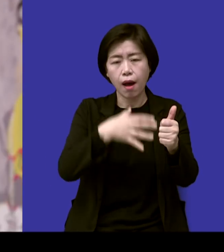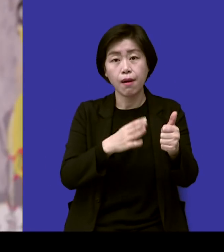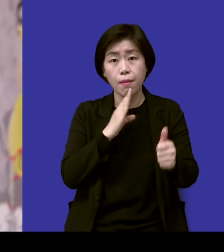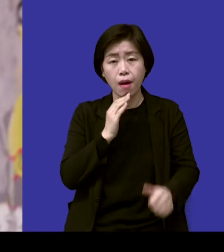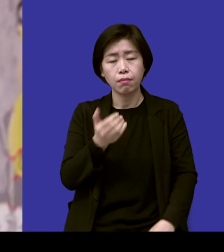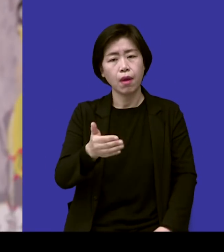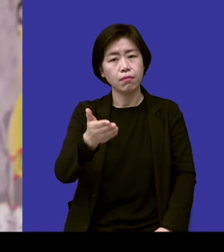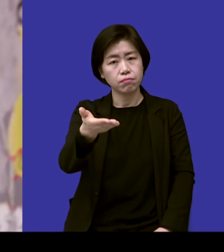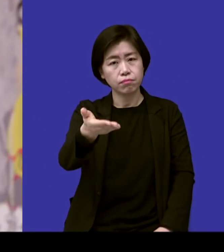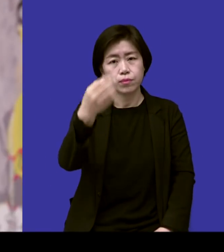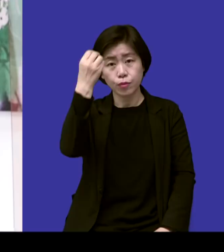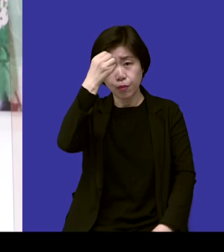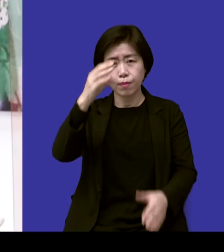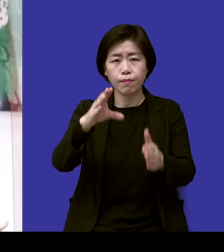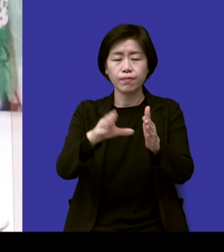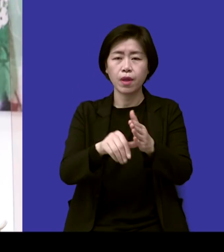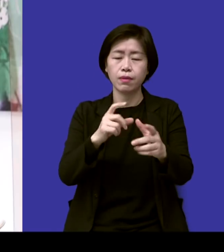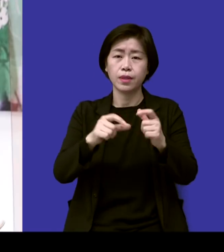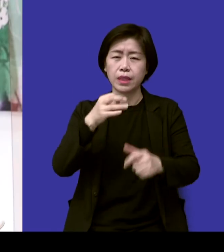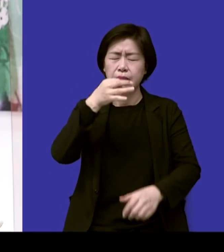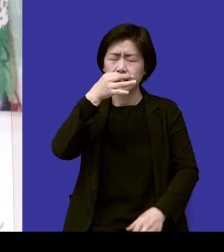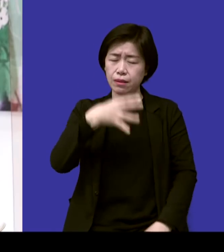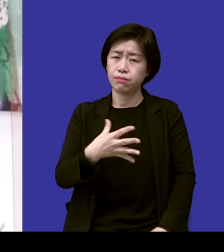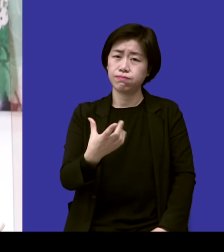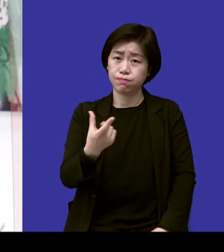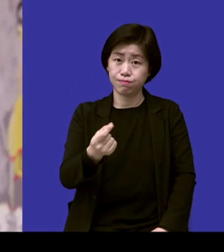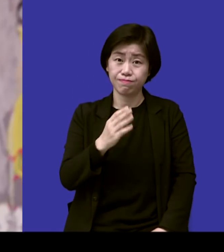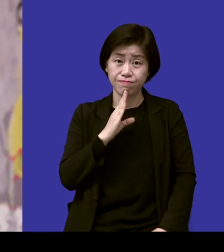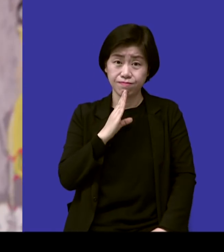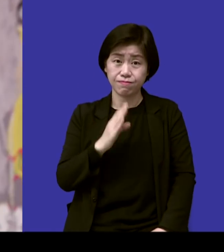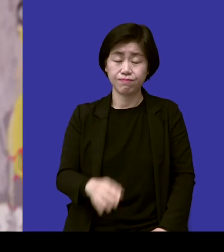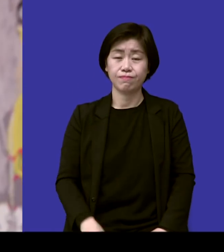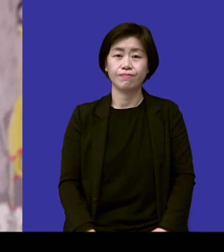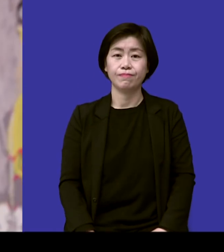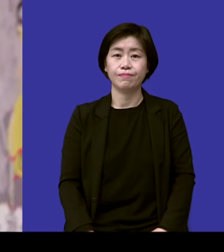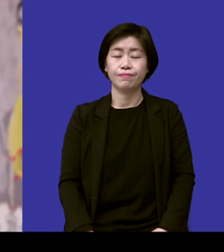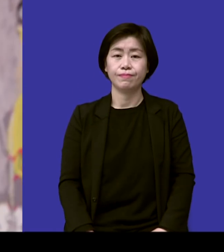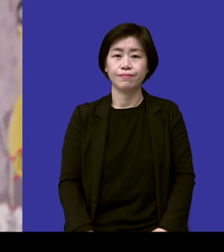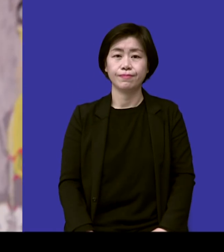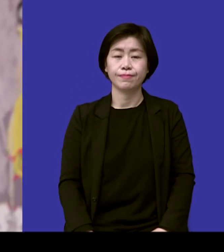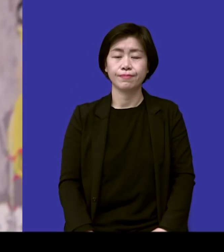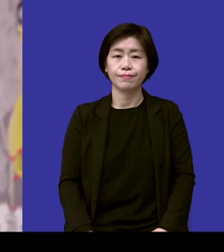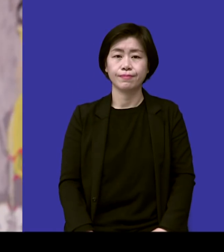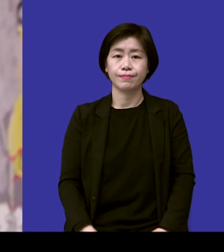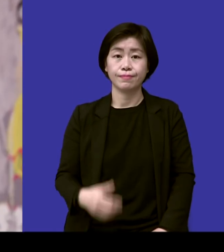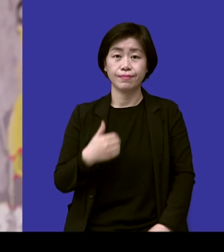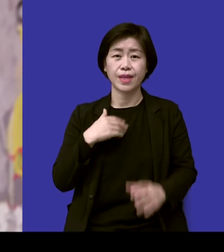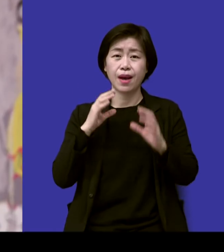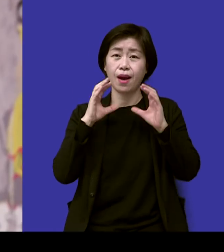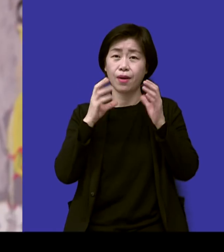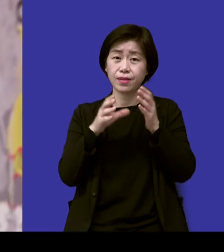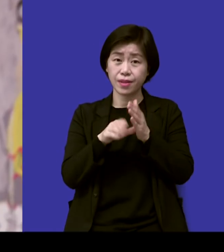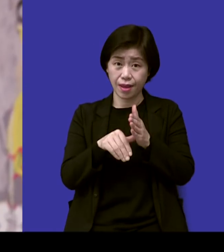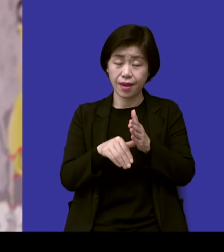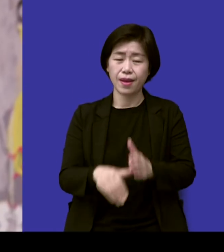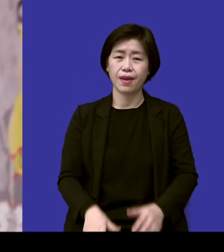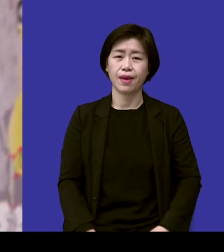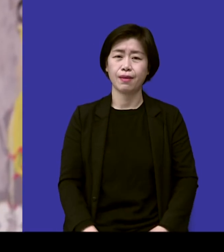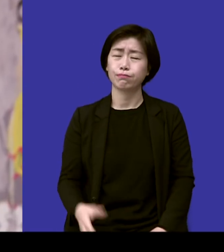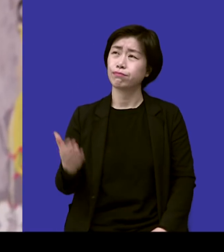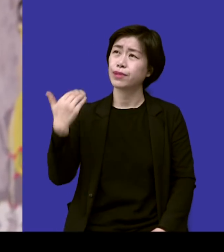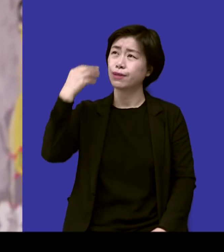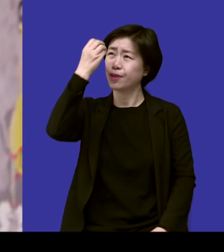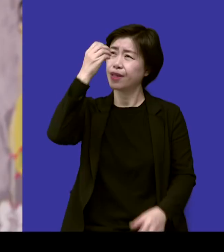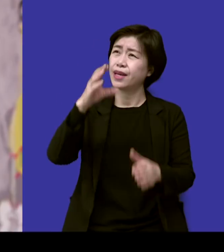힘드셨을 것 같다는 생각이 드는데 어떠셨어요? 사실 어렸을 때 지금